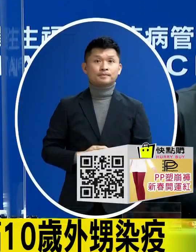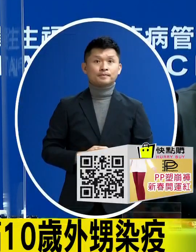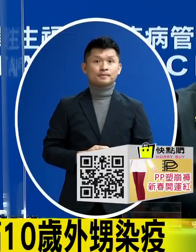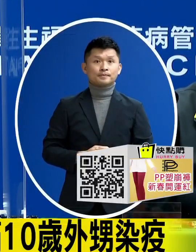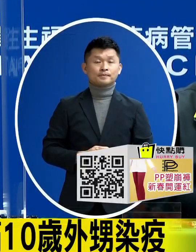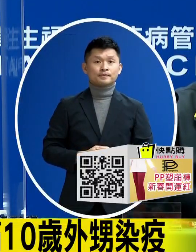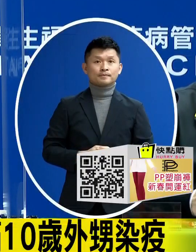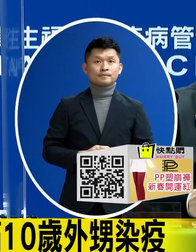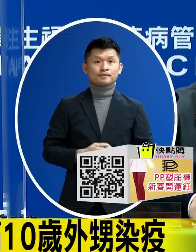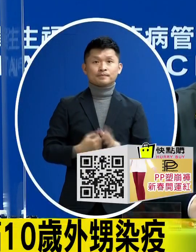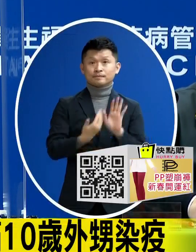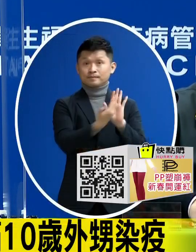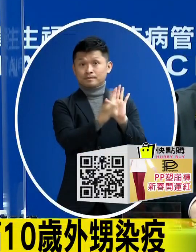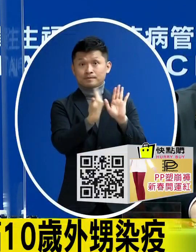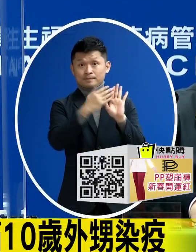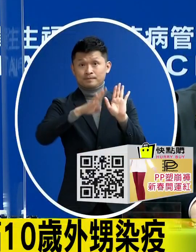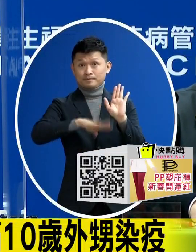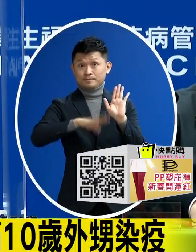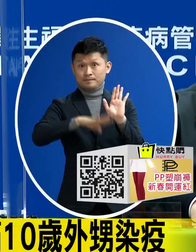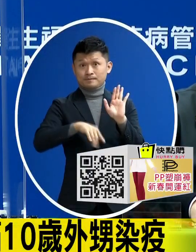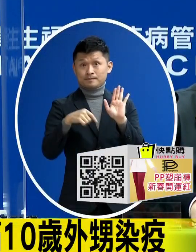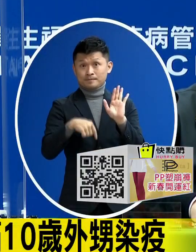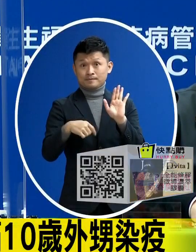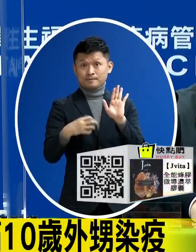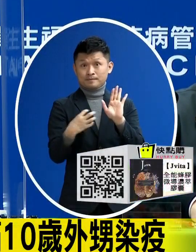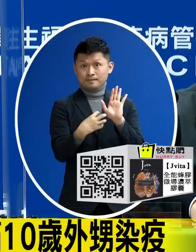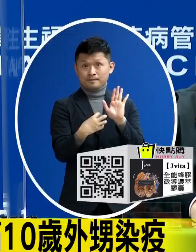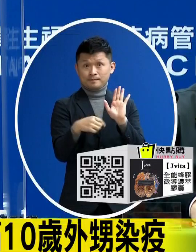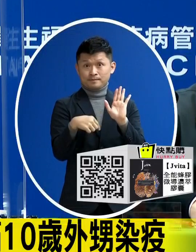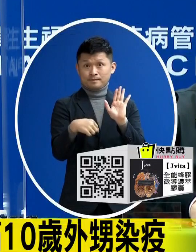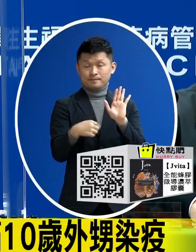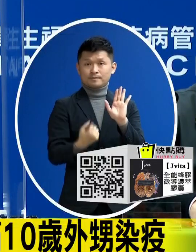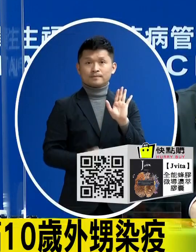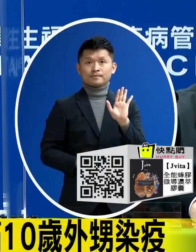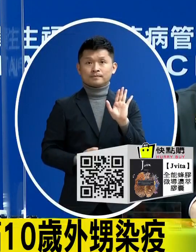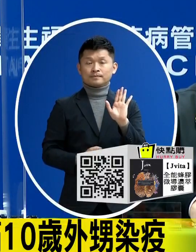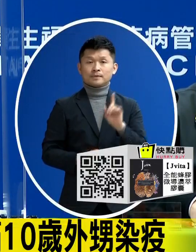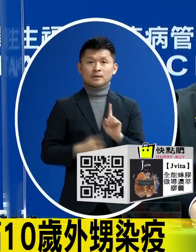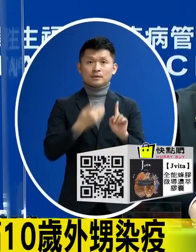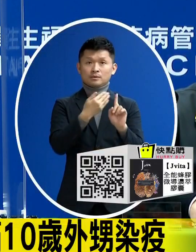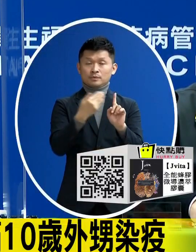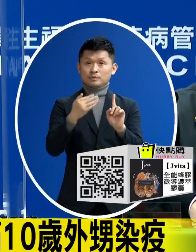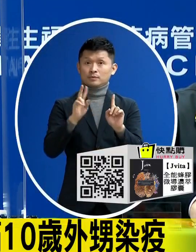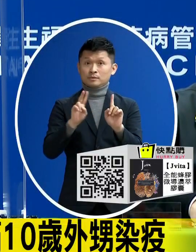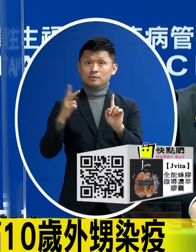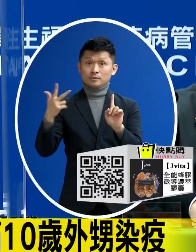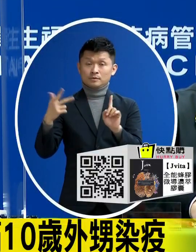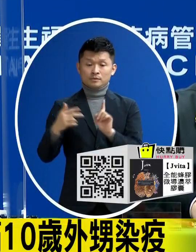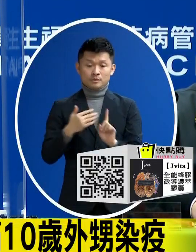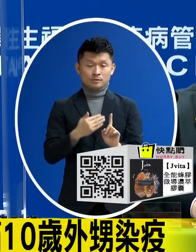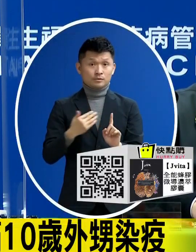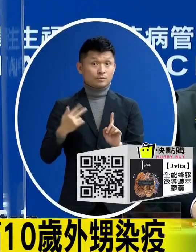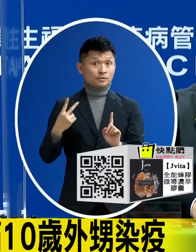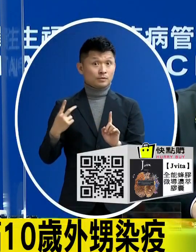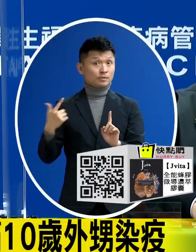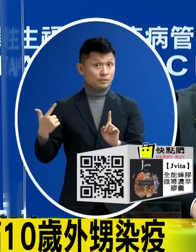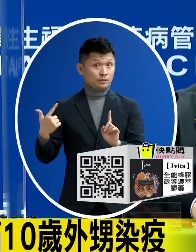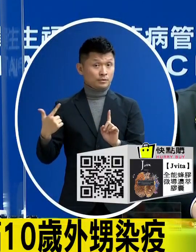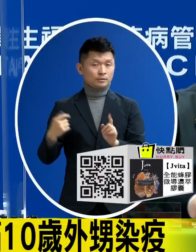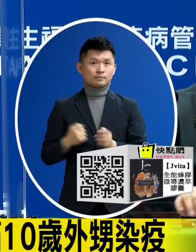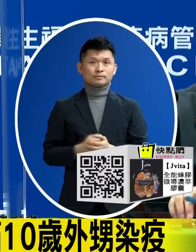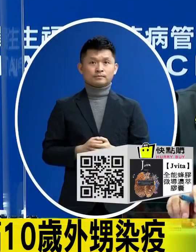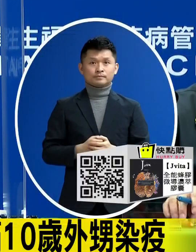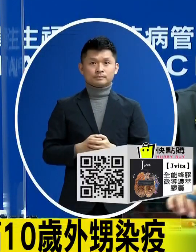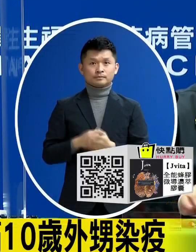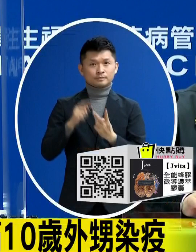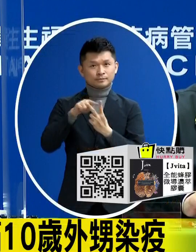是 右下角右下方的地方，从19927 19926那现在其中